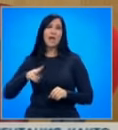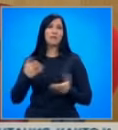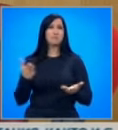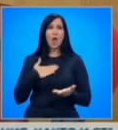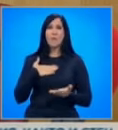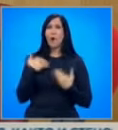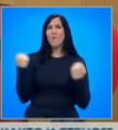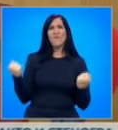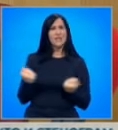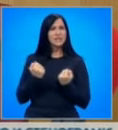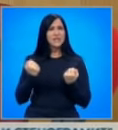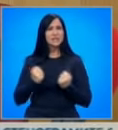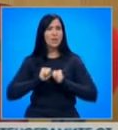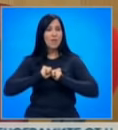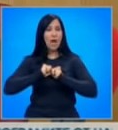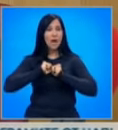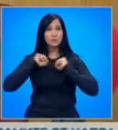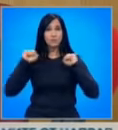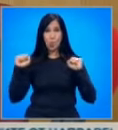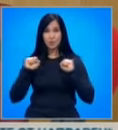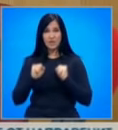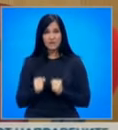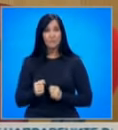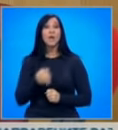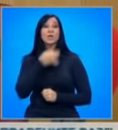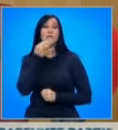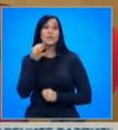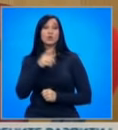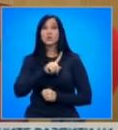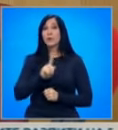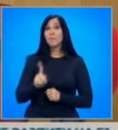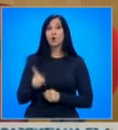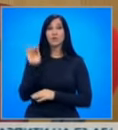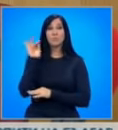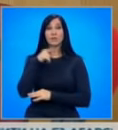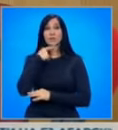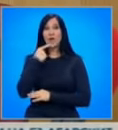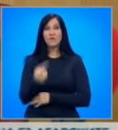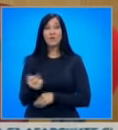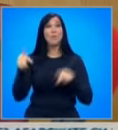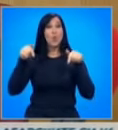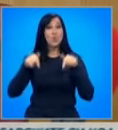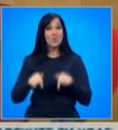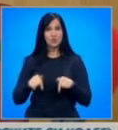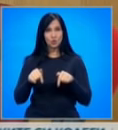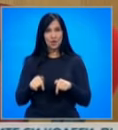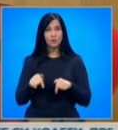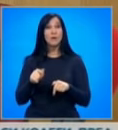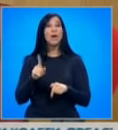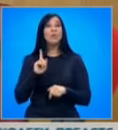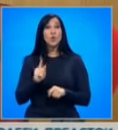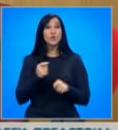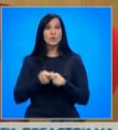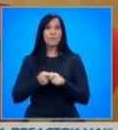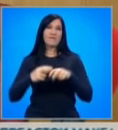имало въздействие на експлозиви, със сигурност не може да бъде заявено по-настоящем, но са